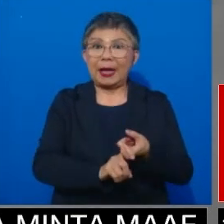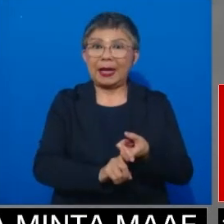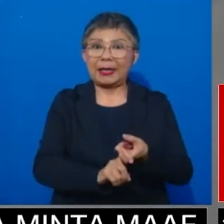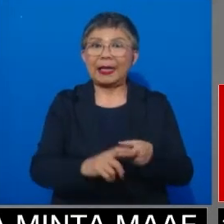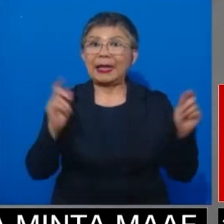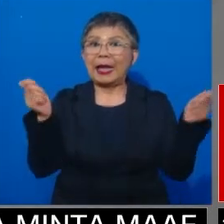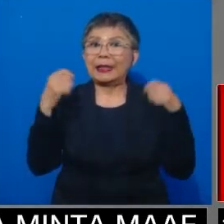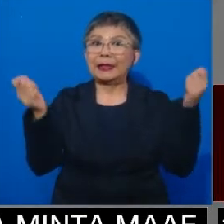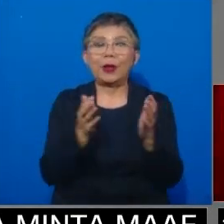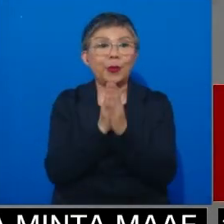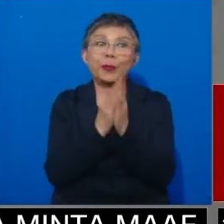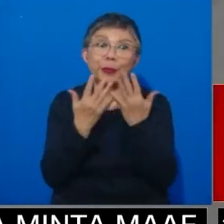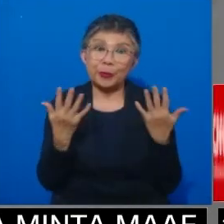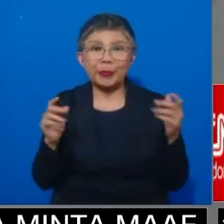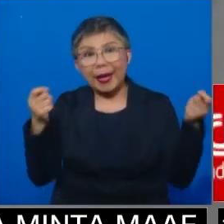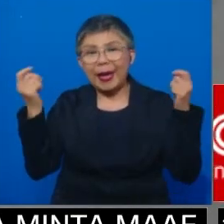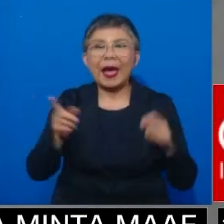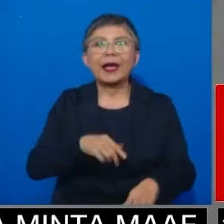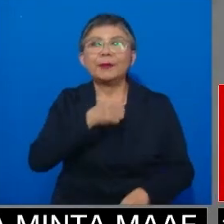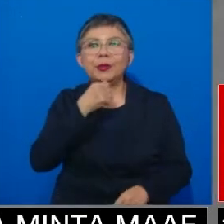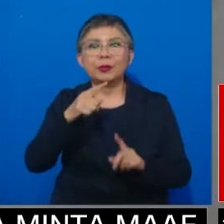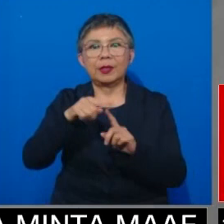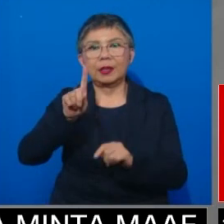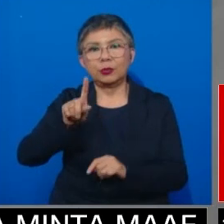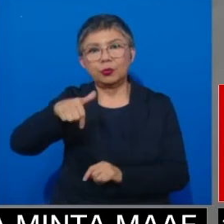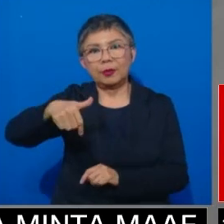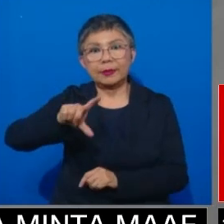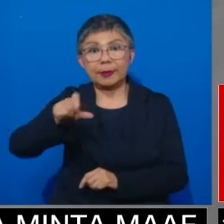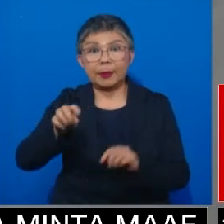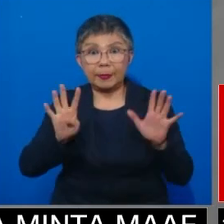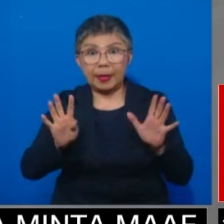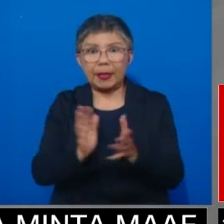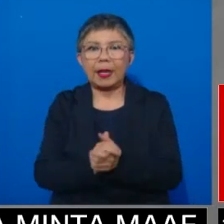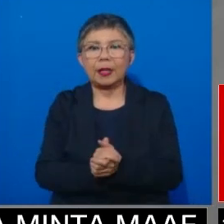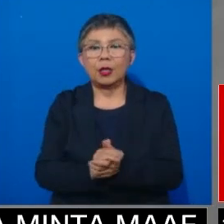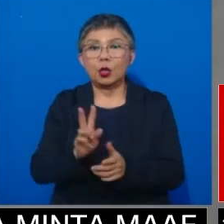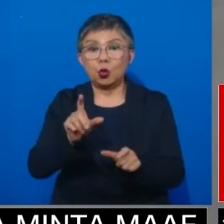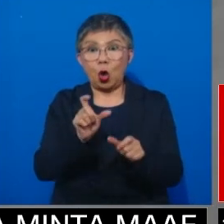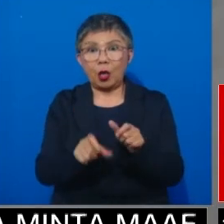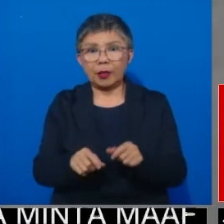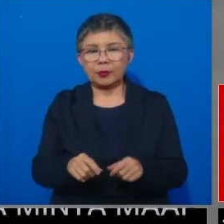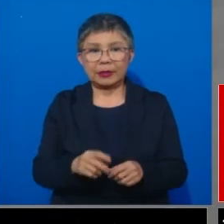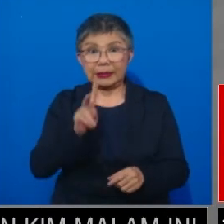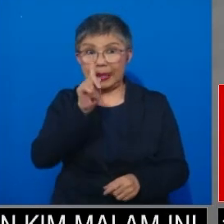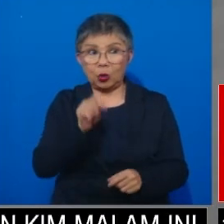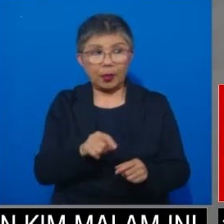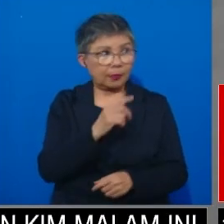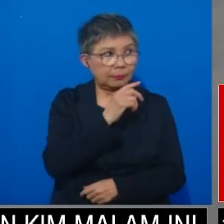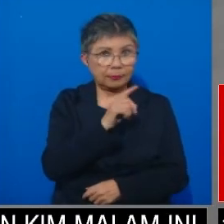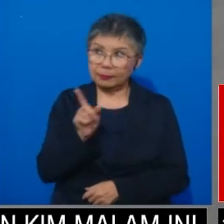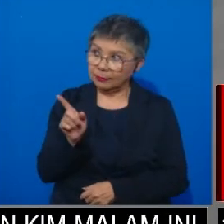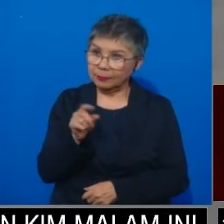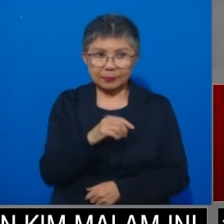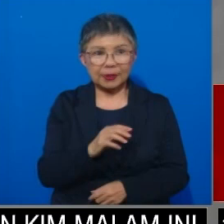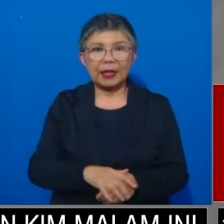merayakan acara ulang tahun pada Minggu 17 September. Dalam aksinya, dua pelaku ini membagi tugas. Seorang pelaku menunggu di